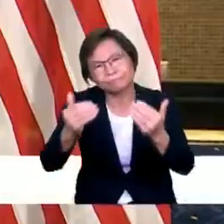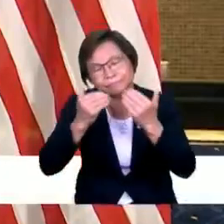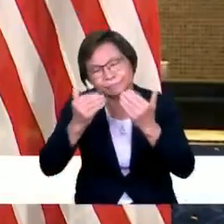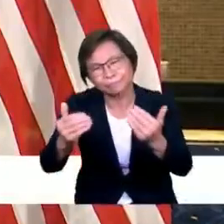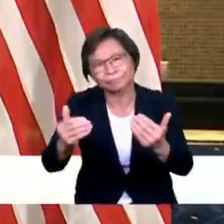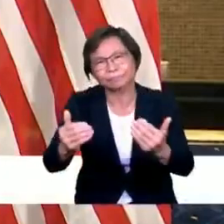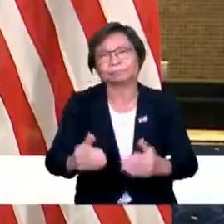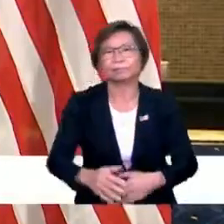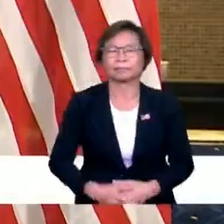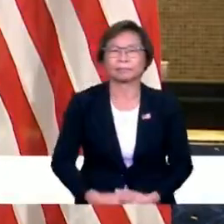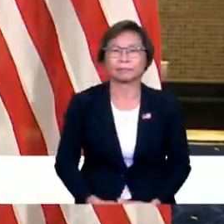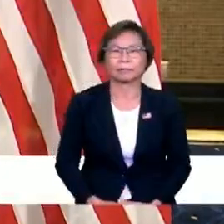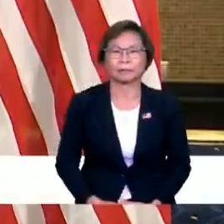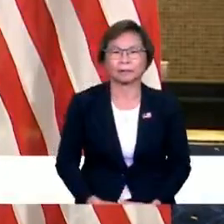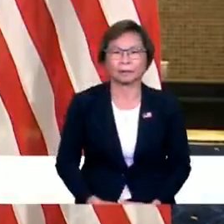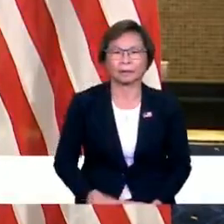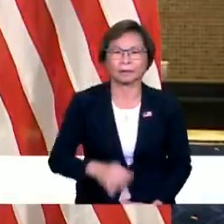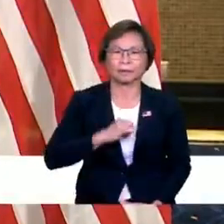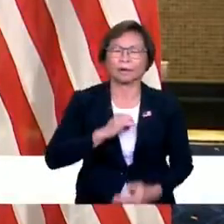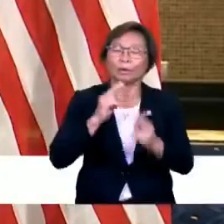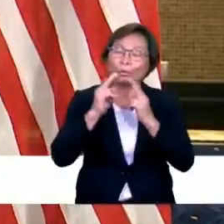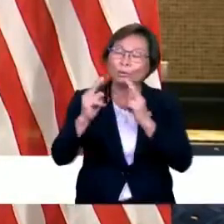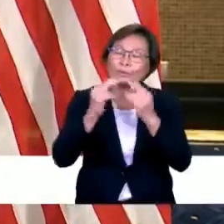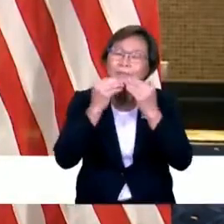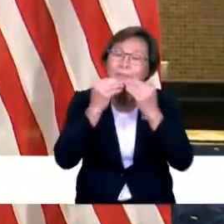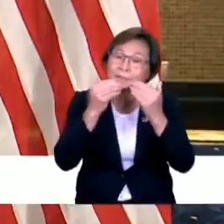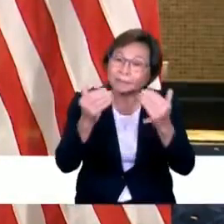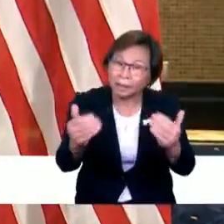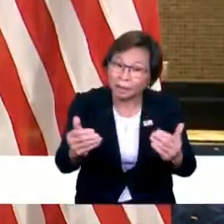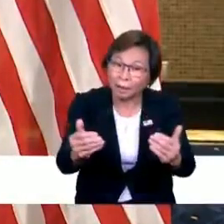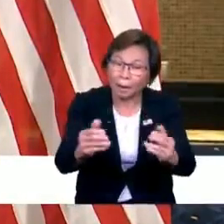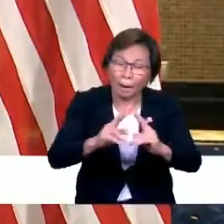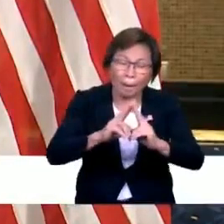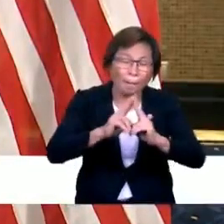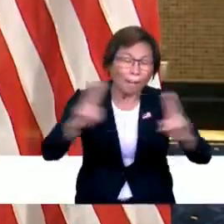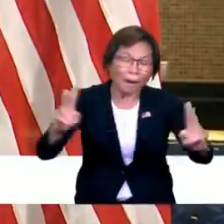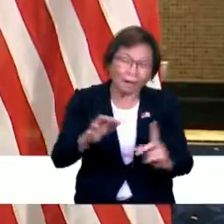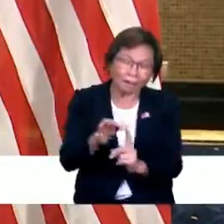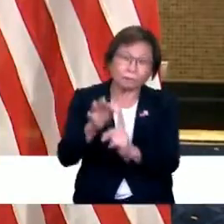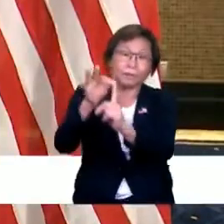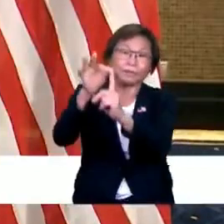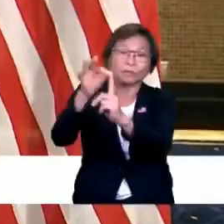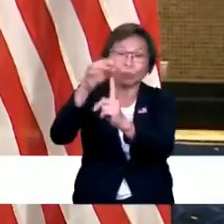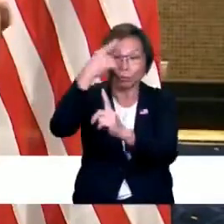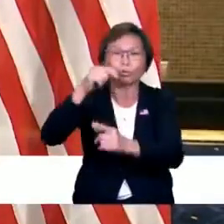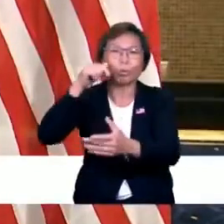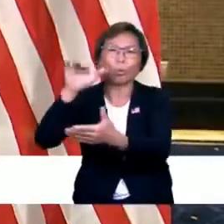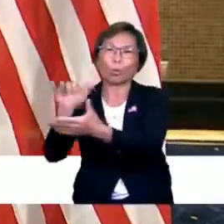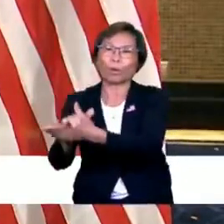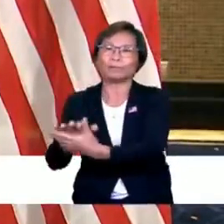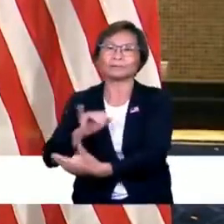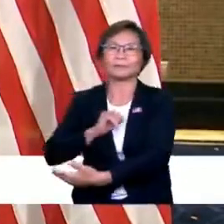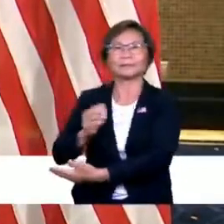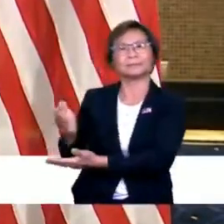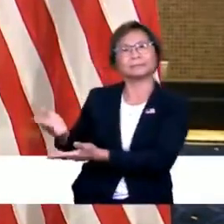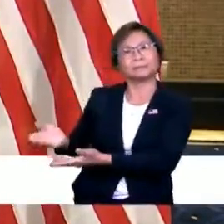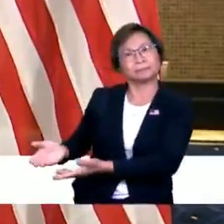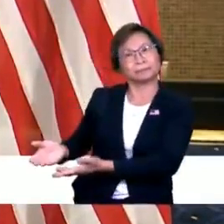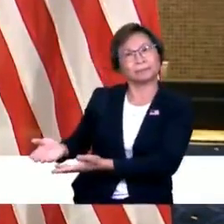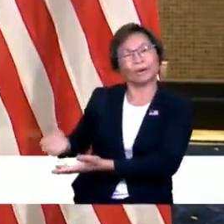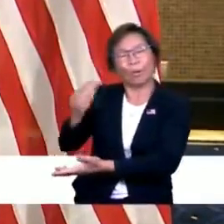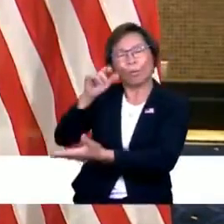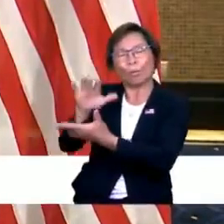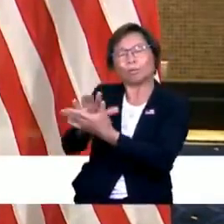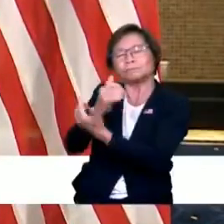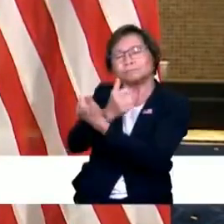Hai dan ucapan terima kasih paling istimewa tentunya buat istri saya yang